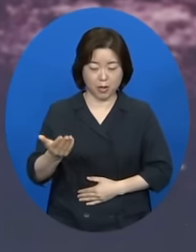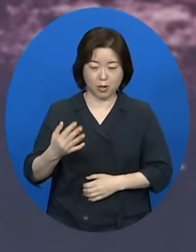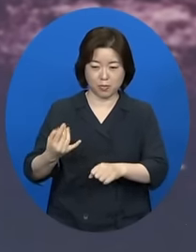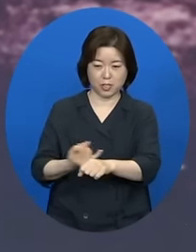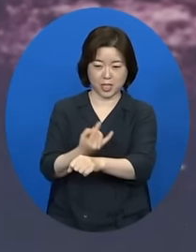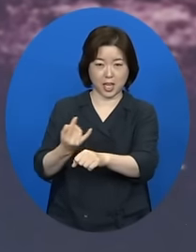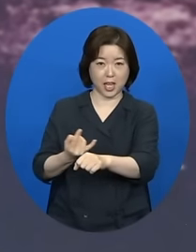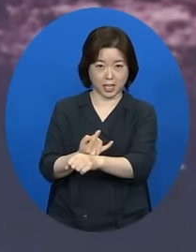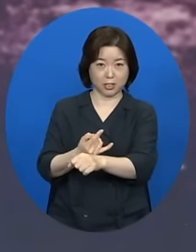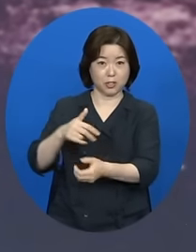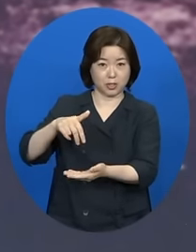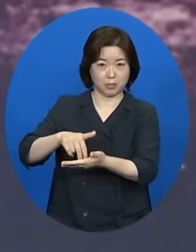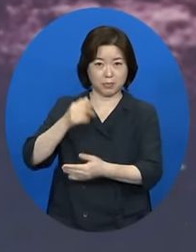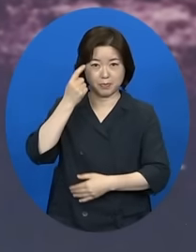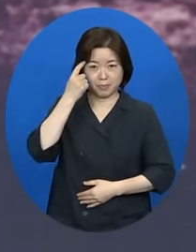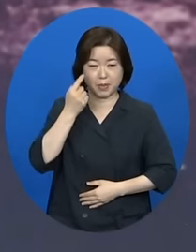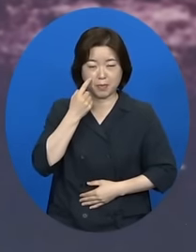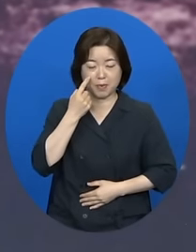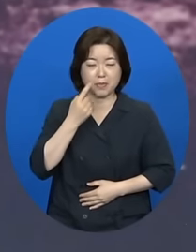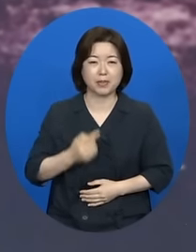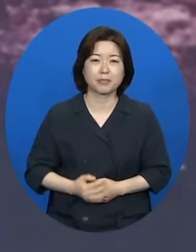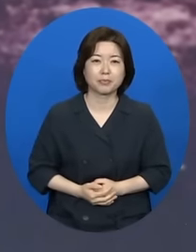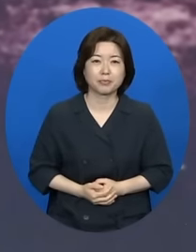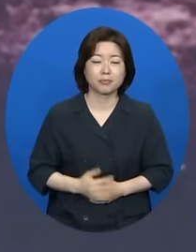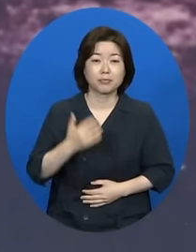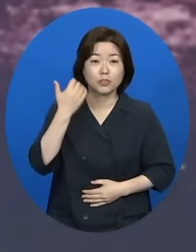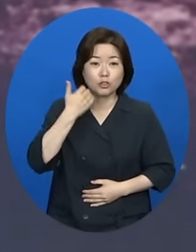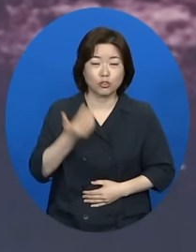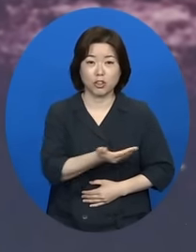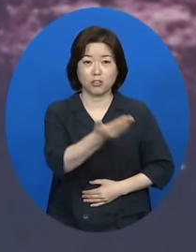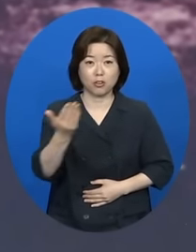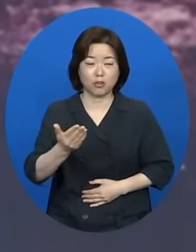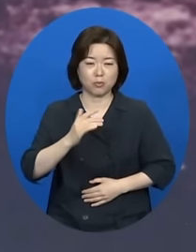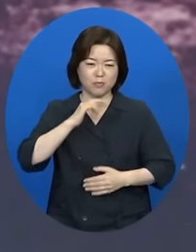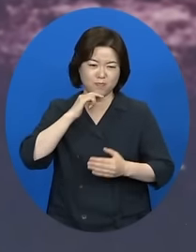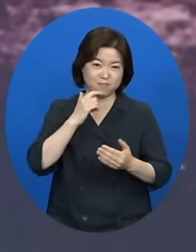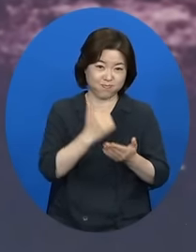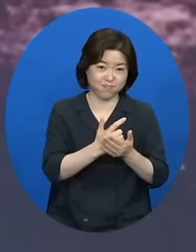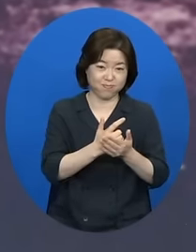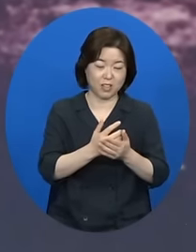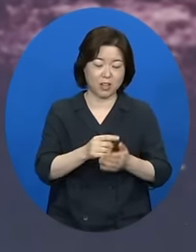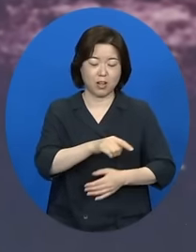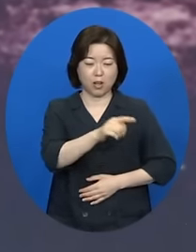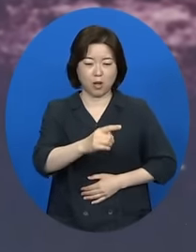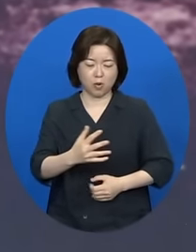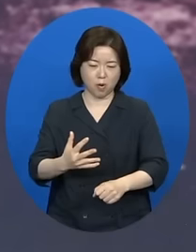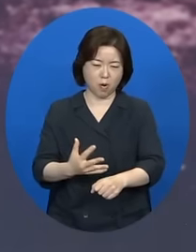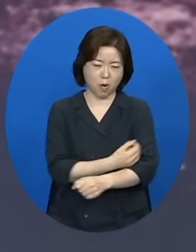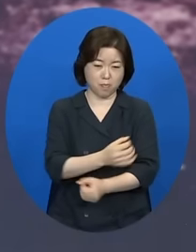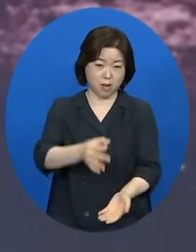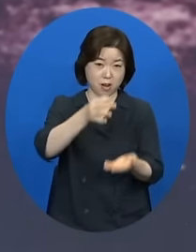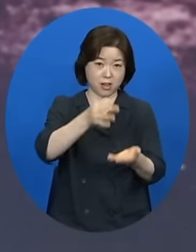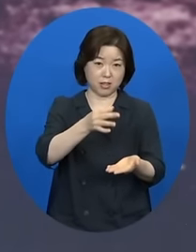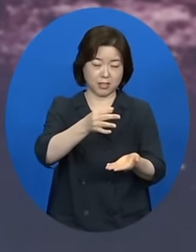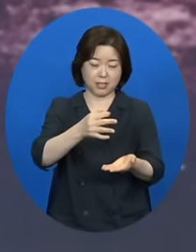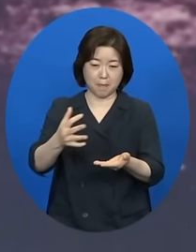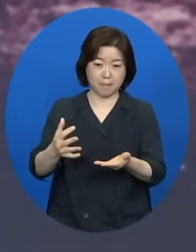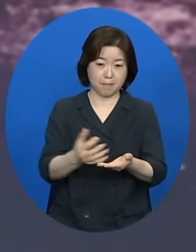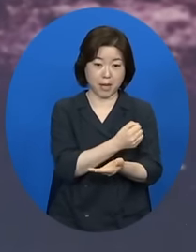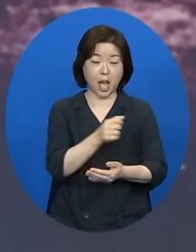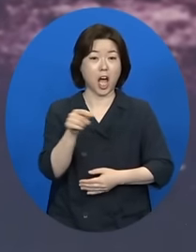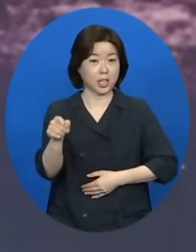에서라고 한번 생각을 해보십시오. 만일 누군가가 여러분들을 속이고 어마어마한 재산을 빼돌린